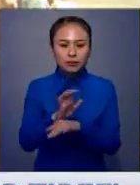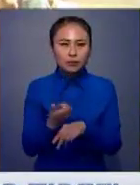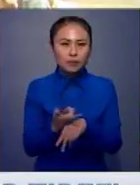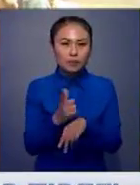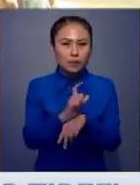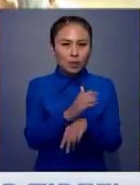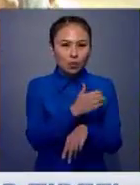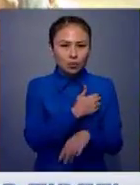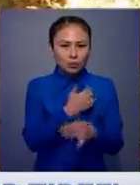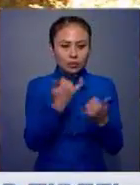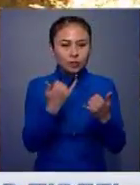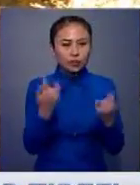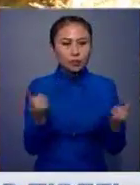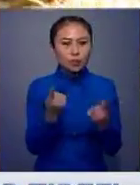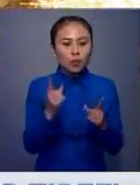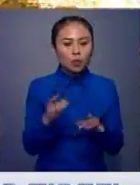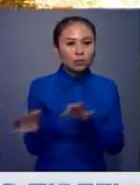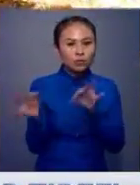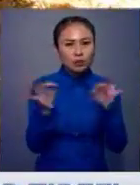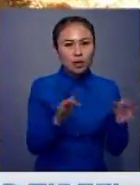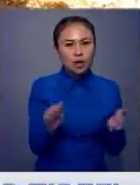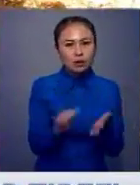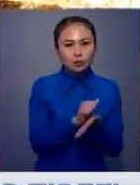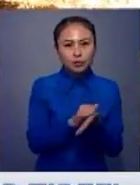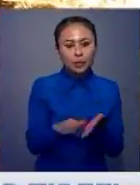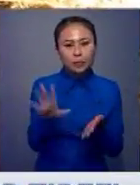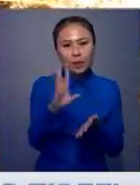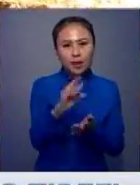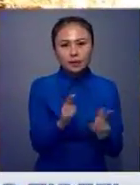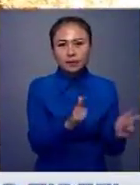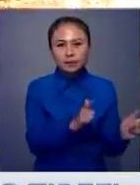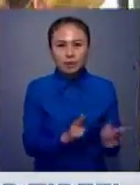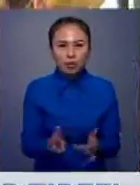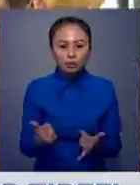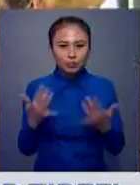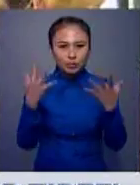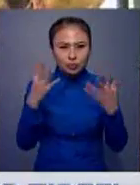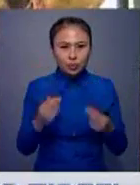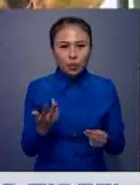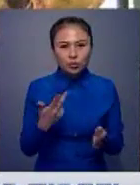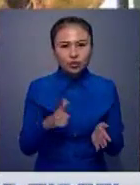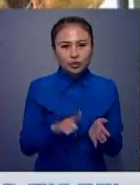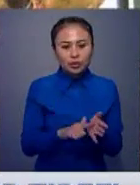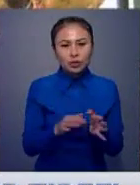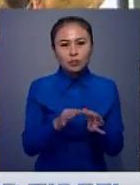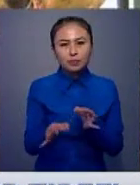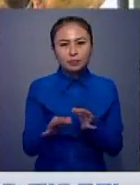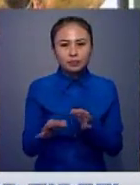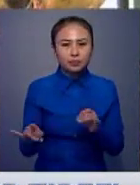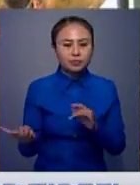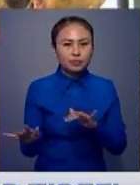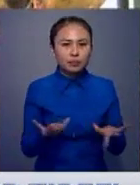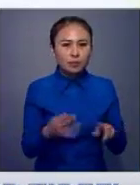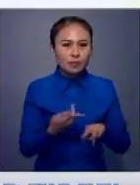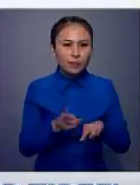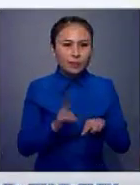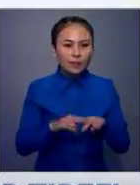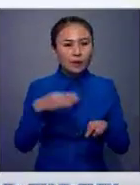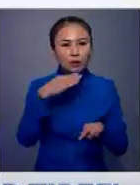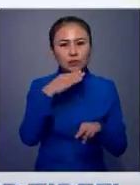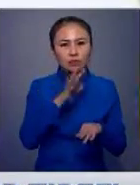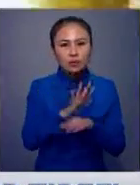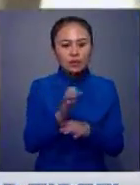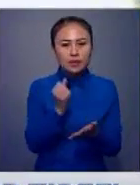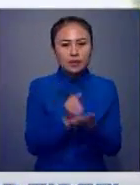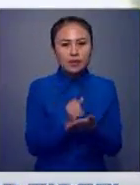еселеуді бастамақ. Қазір жөнелтуге қажет құжаттардың бәрі дайын. Бүгінге дейін аймақта 37 шаруашылық шетке ет